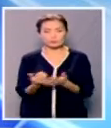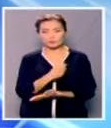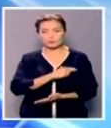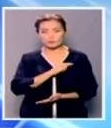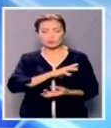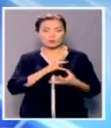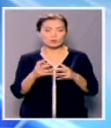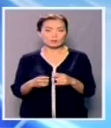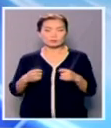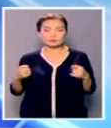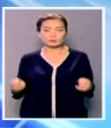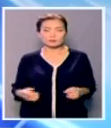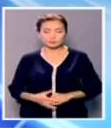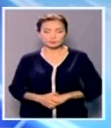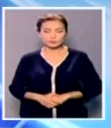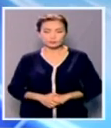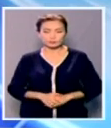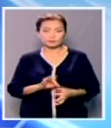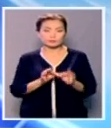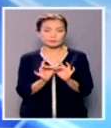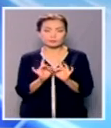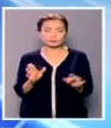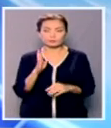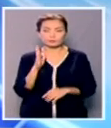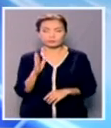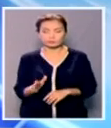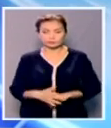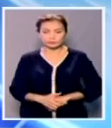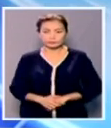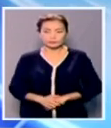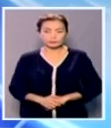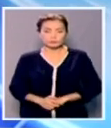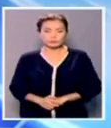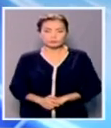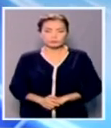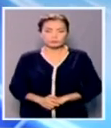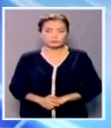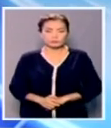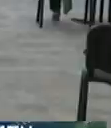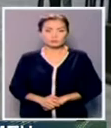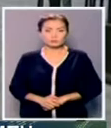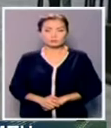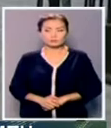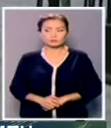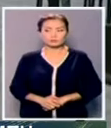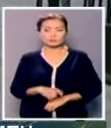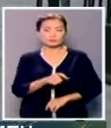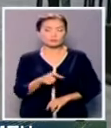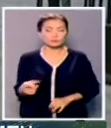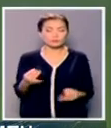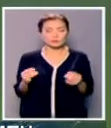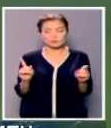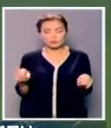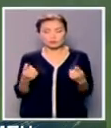жұмыстың қорытындысын шығаратын кездесу алаңы. Тақырыпты толығырақ тілшіміз Сағындықтың Нұргүлі тарқатып берсін. Азаматтық қоғам